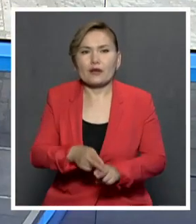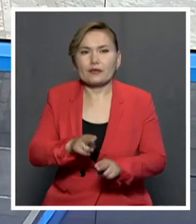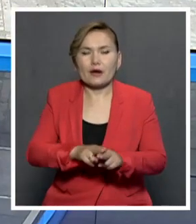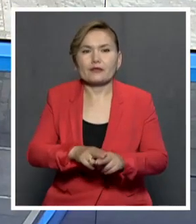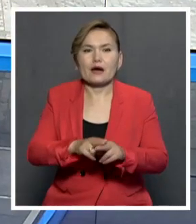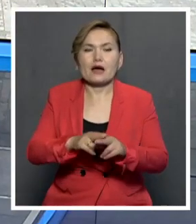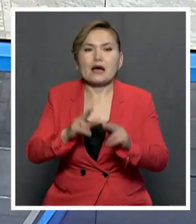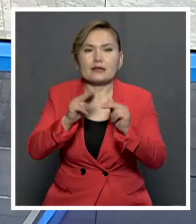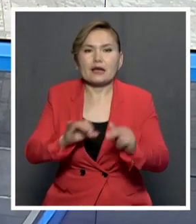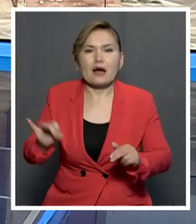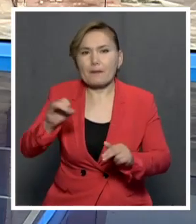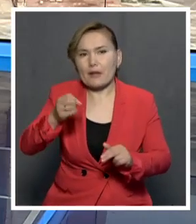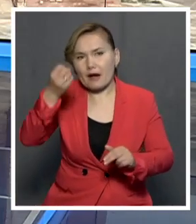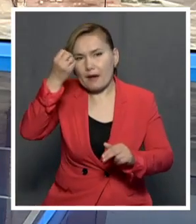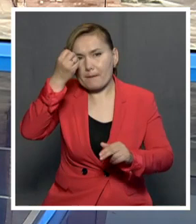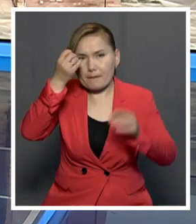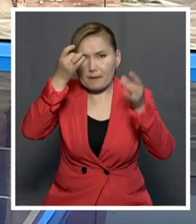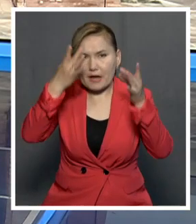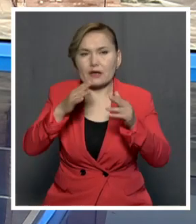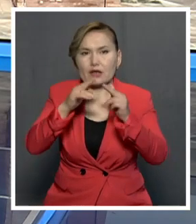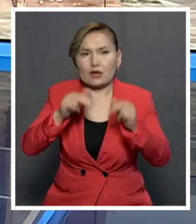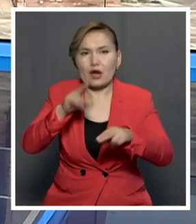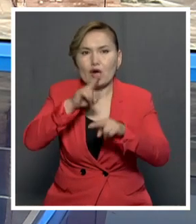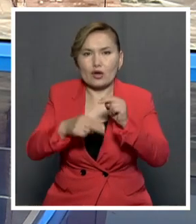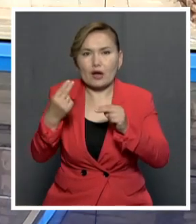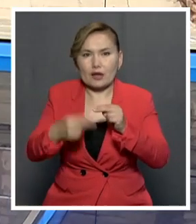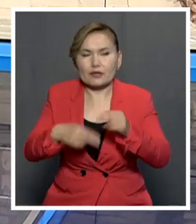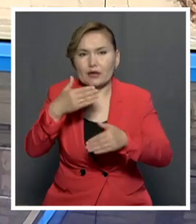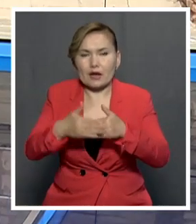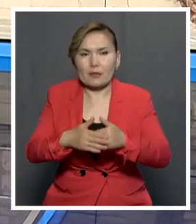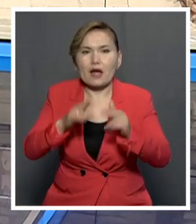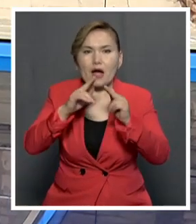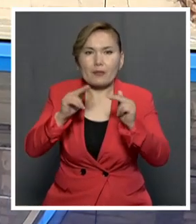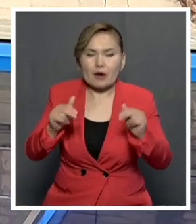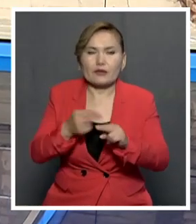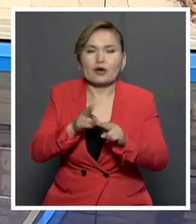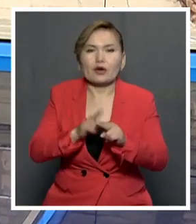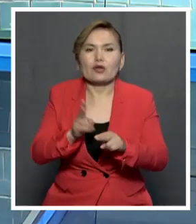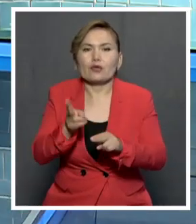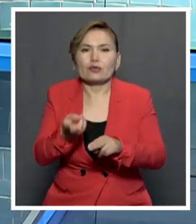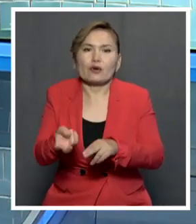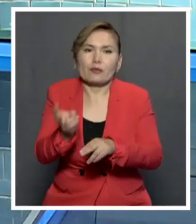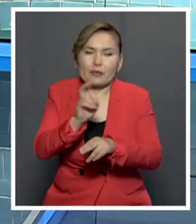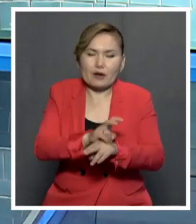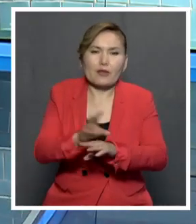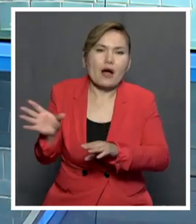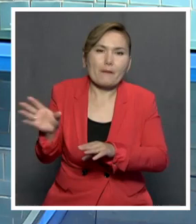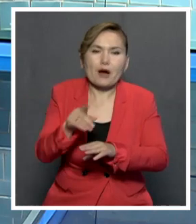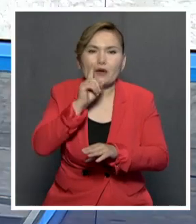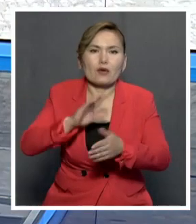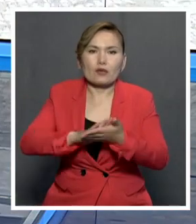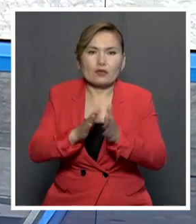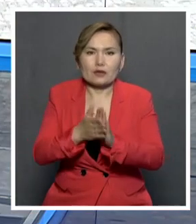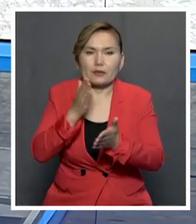салынып жатқан тарихи мәдени кешеннің құрылысы аяқталуға жақын. Енді кесенеге барам, мінәжат етем деушілерге онда барлық жағдай